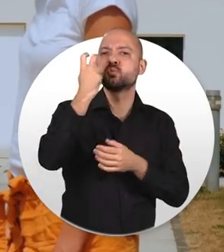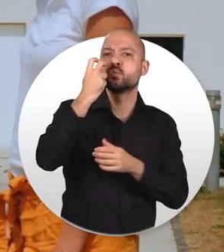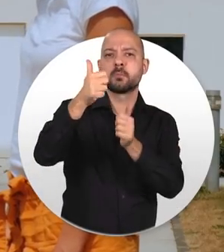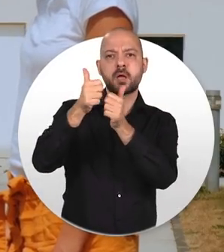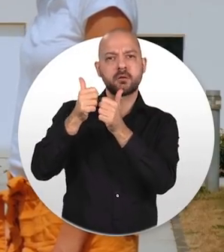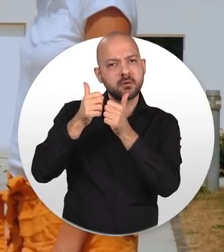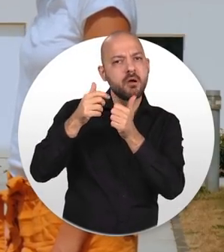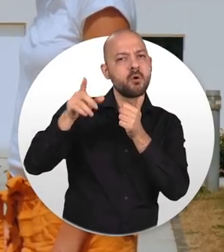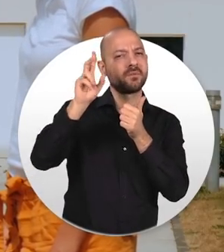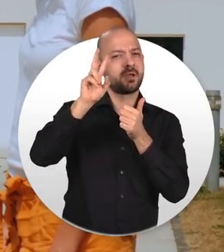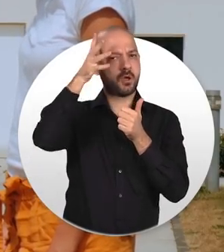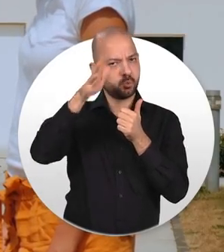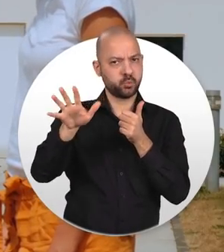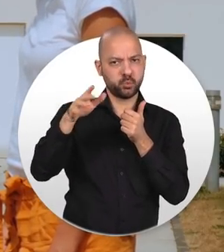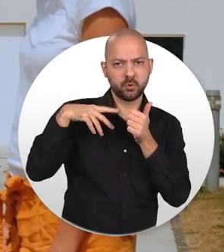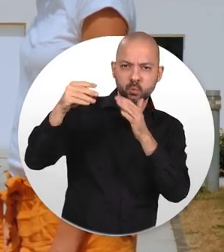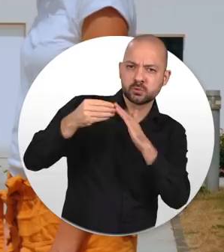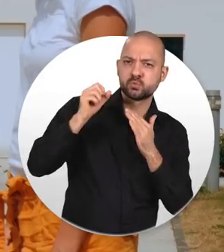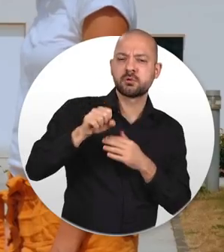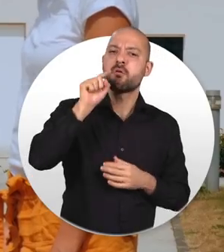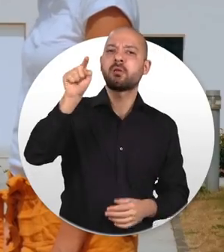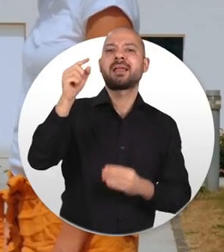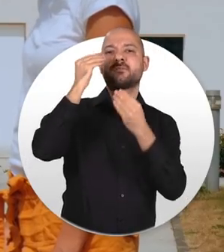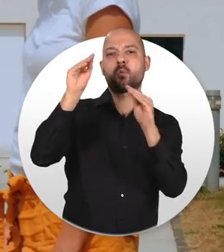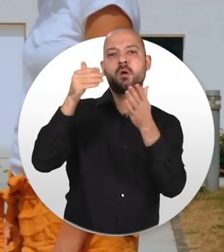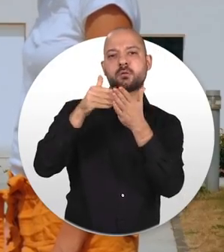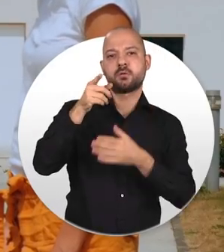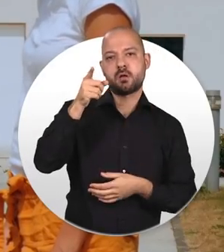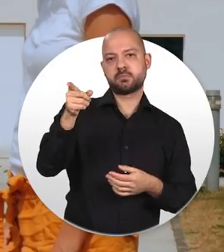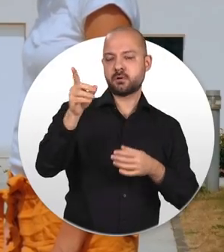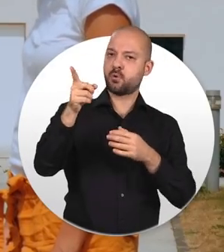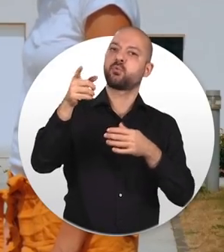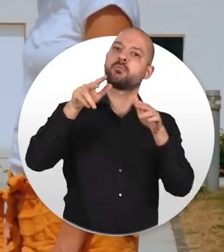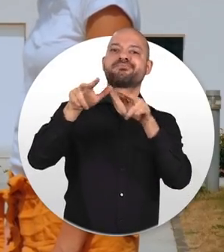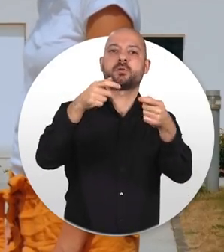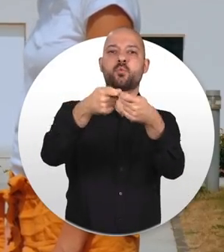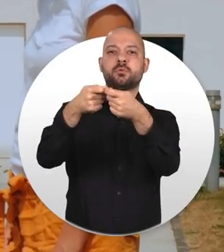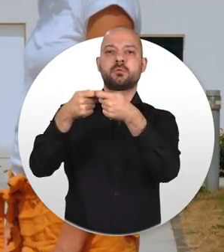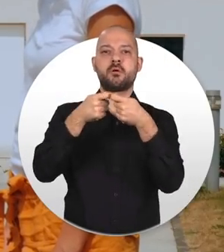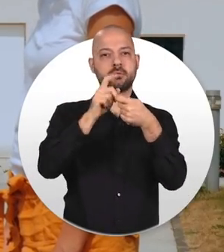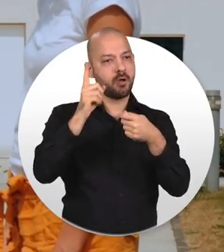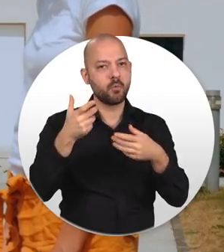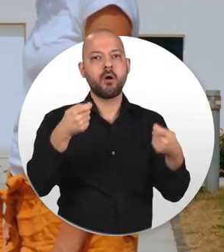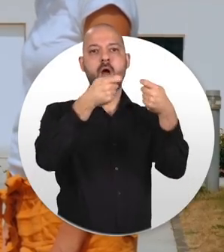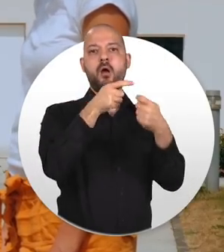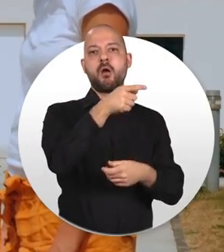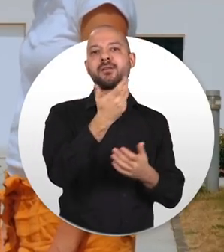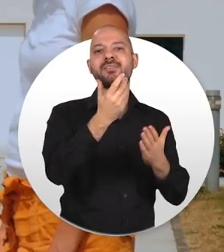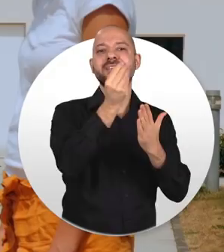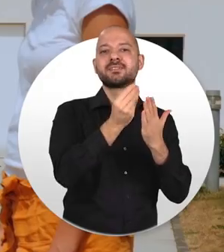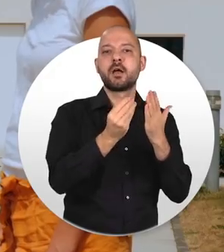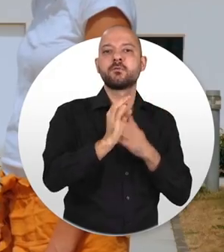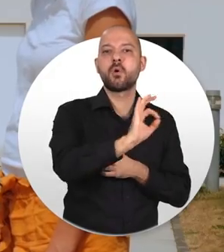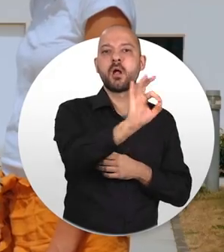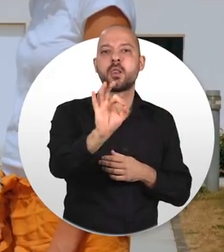gesicht, das geguckt haben, wie nicht überhaupt auf dem Gebiet können eine Hand mal packen. Dort den Handicap beginnen, die auch den